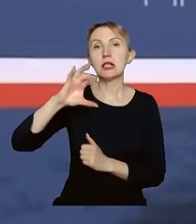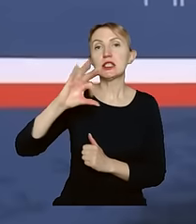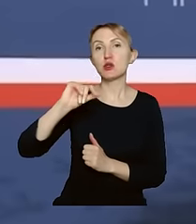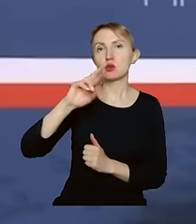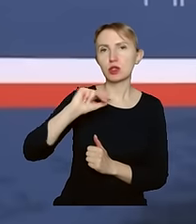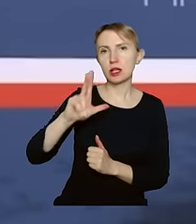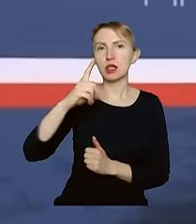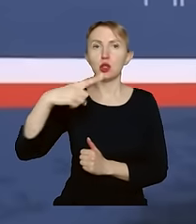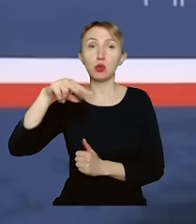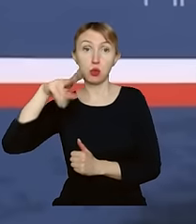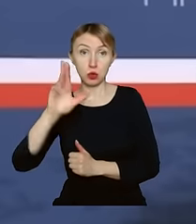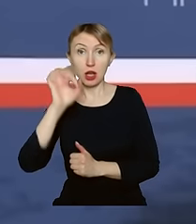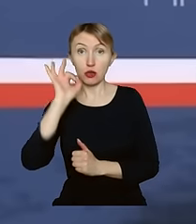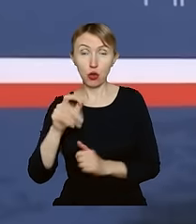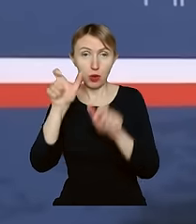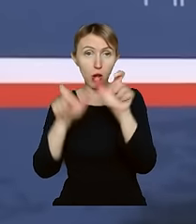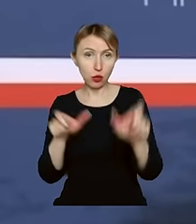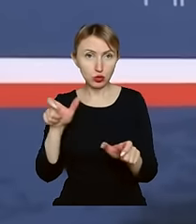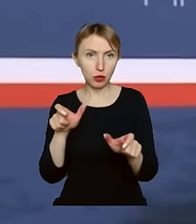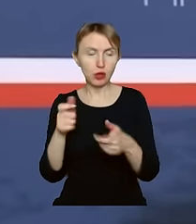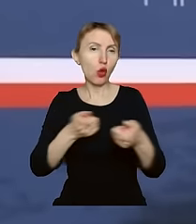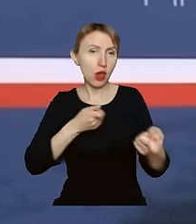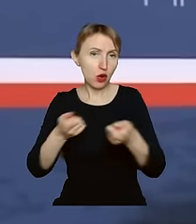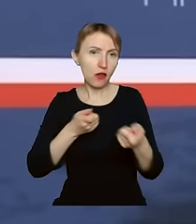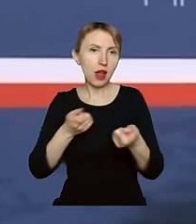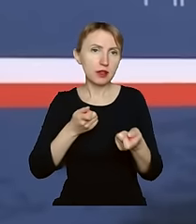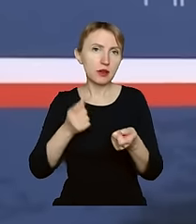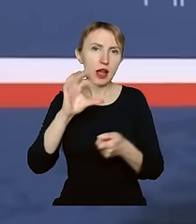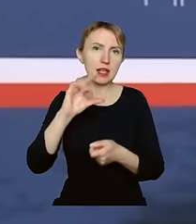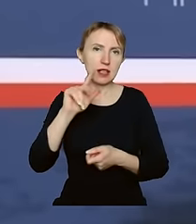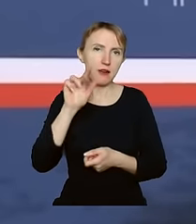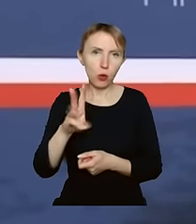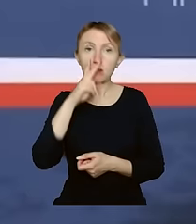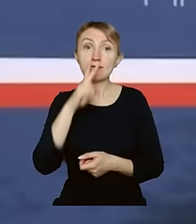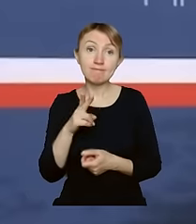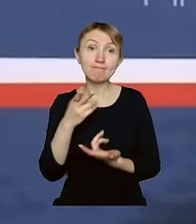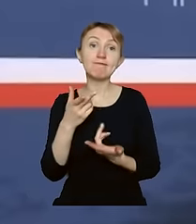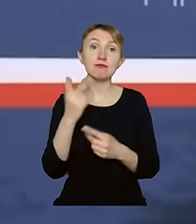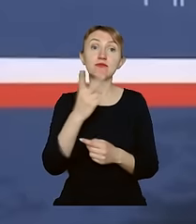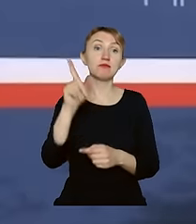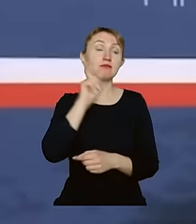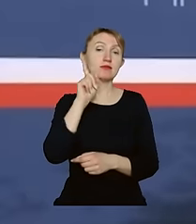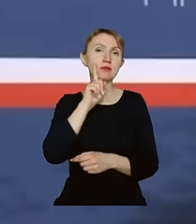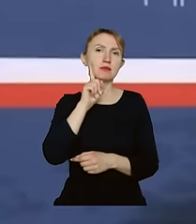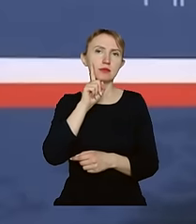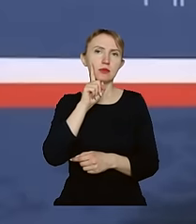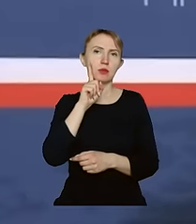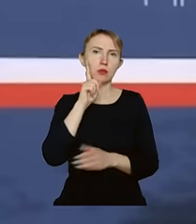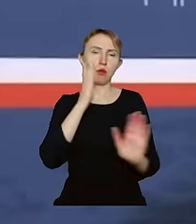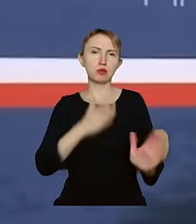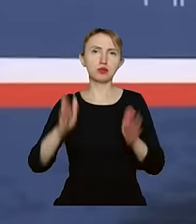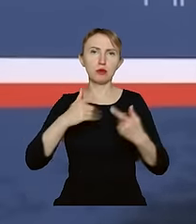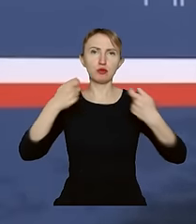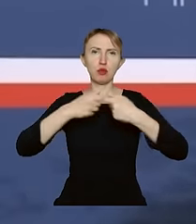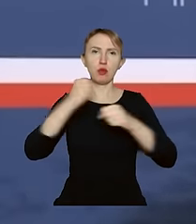pułkownik Dusza są właściwymi osobami do kierowania SKW, biorąc pod uwagę, że obaj panowie są jednymi z architektów